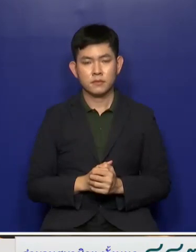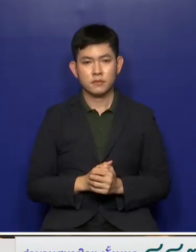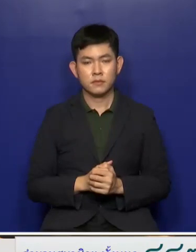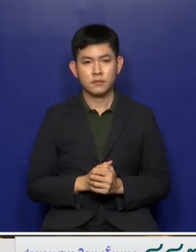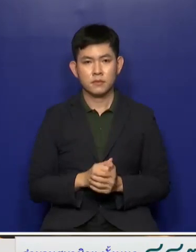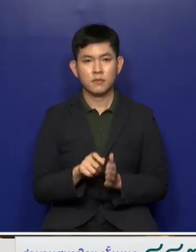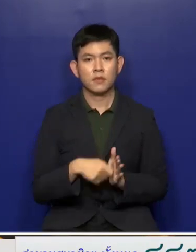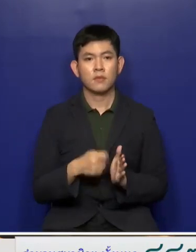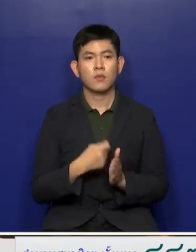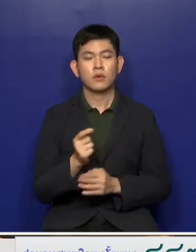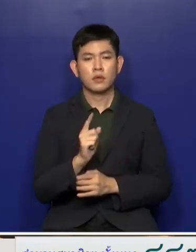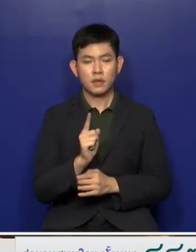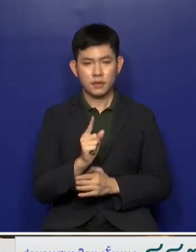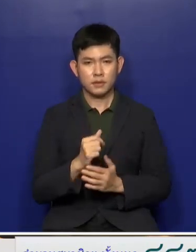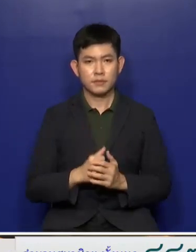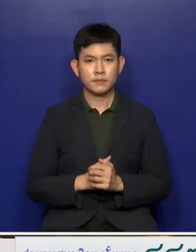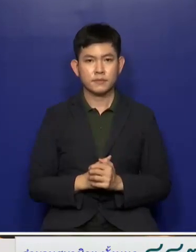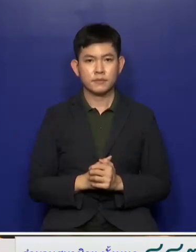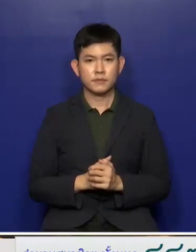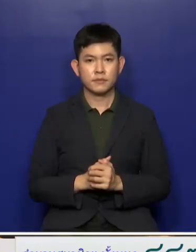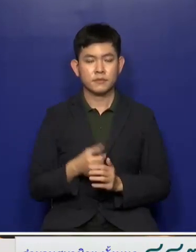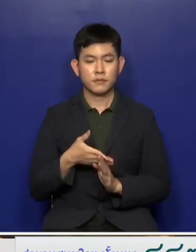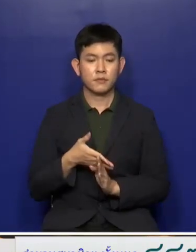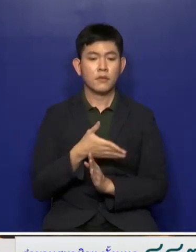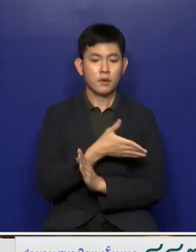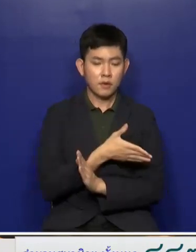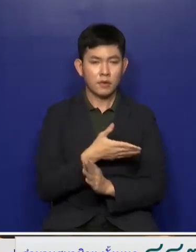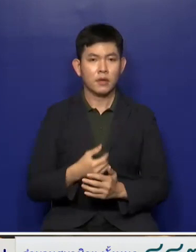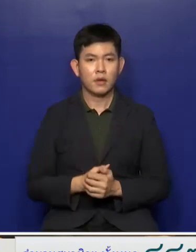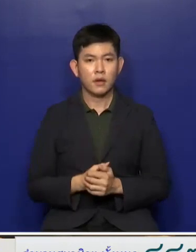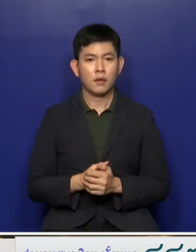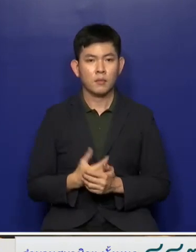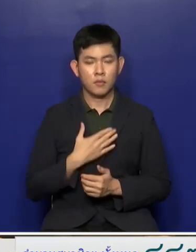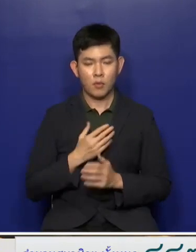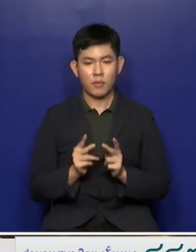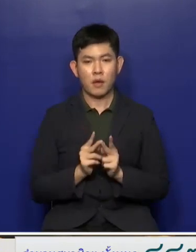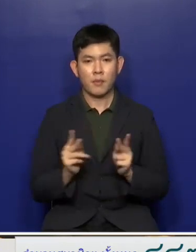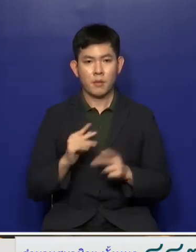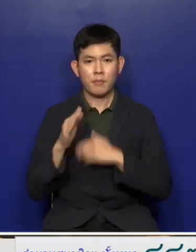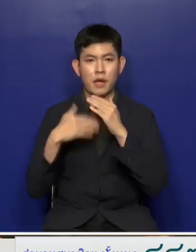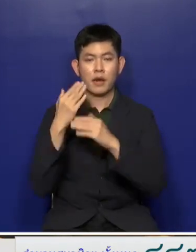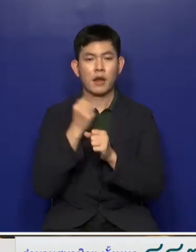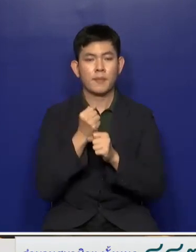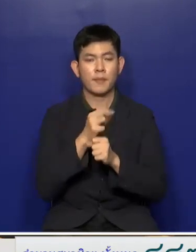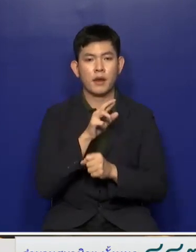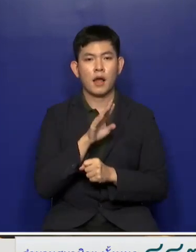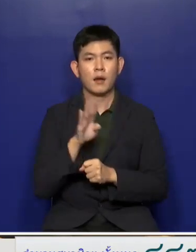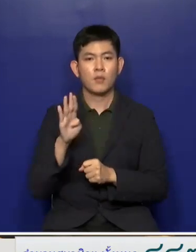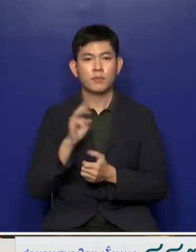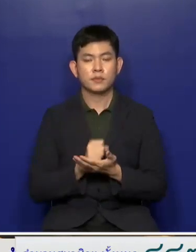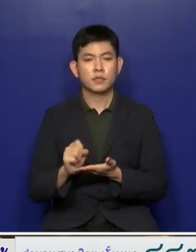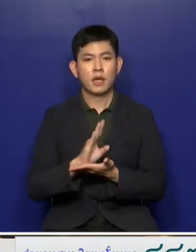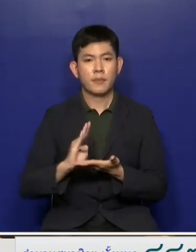ก็เนื่องจากว่าก่อนหน้านี้เนี่ยผมเป็นคณะกรรมการพัฒนาระบบของสถาบัน